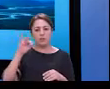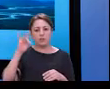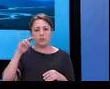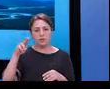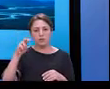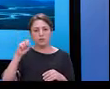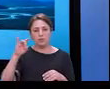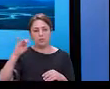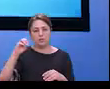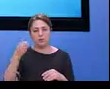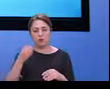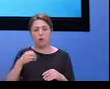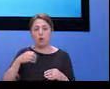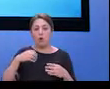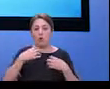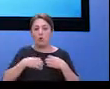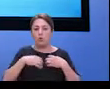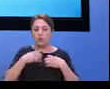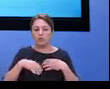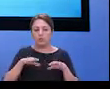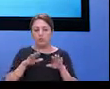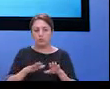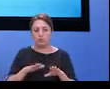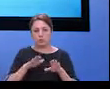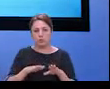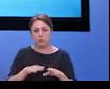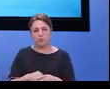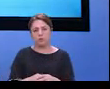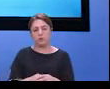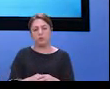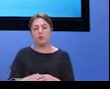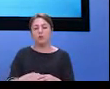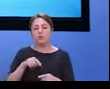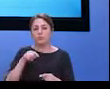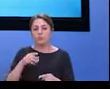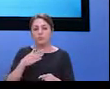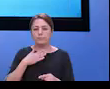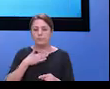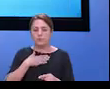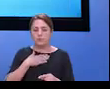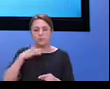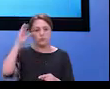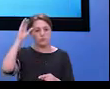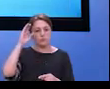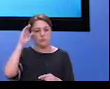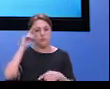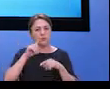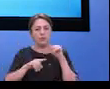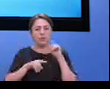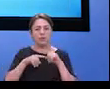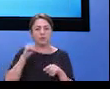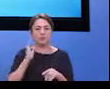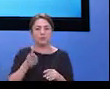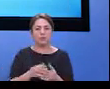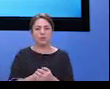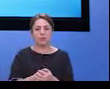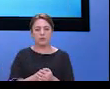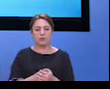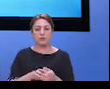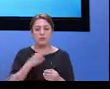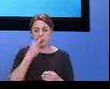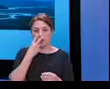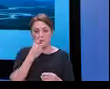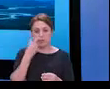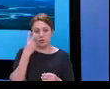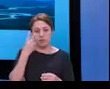Сирдарьё оралиғида жойлашган макон. Бу бизнинг Ўзбекистон ватанимиз ҳисобланади. Қаранг, иккита